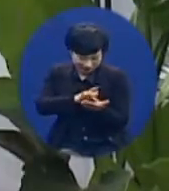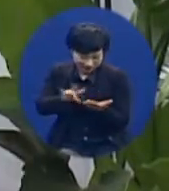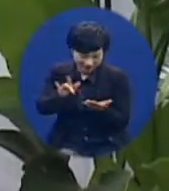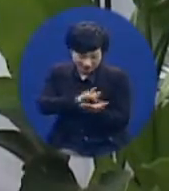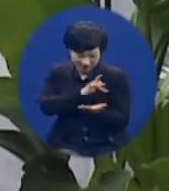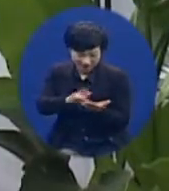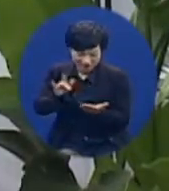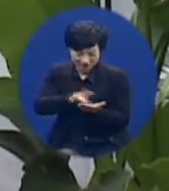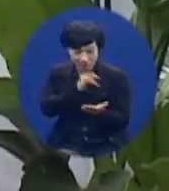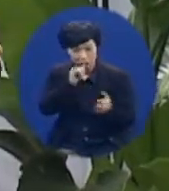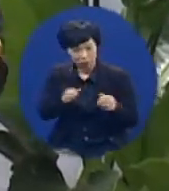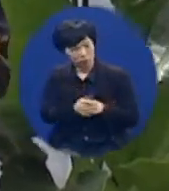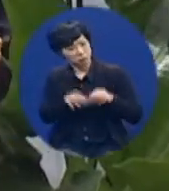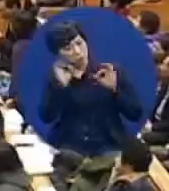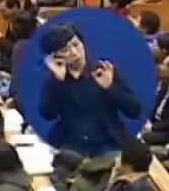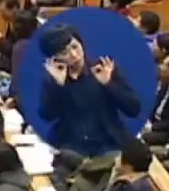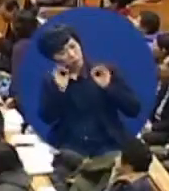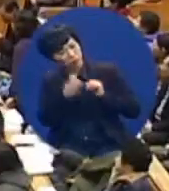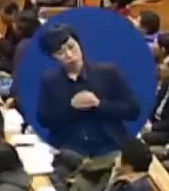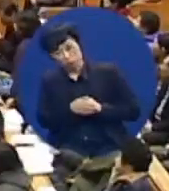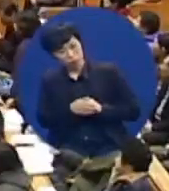이렇게 So I don't know how.